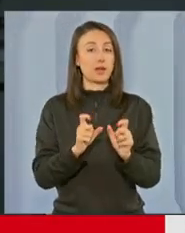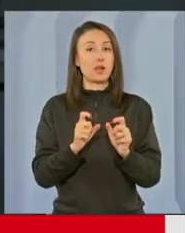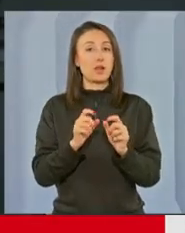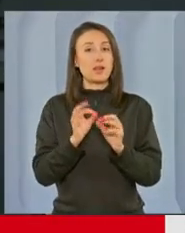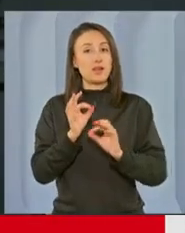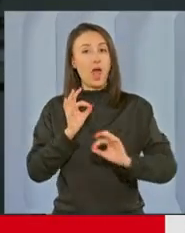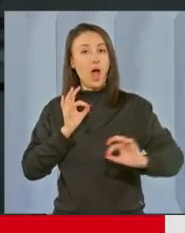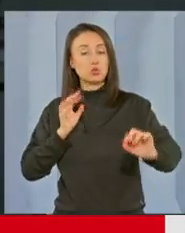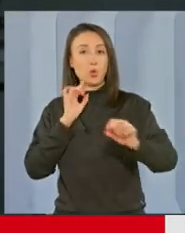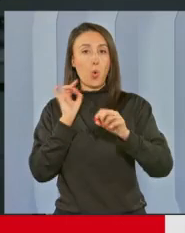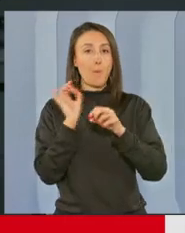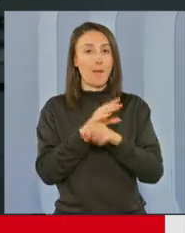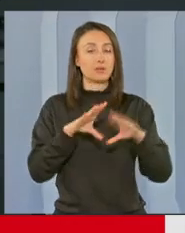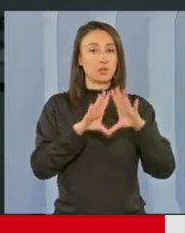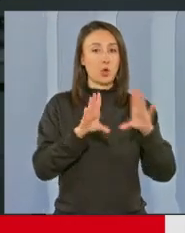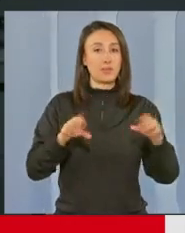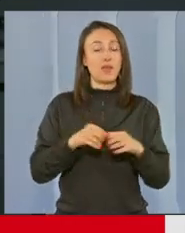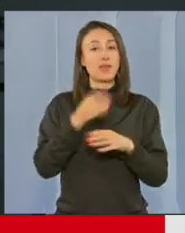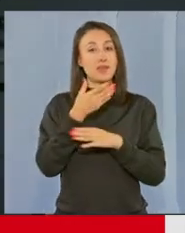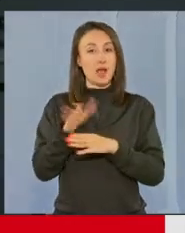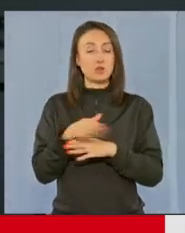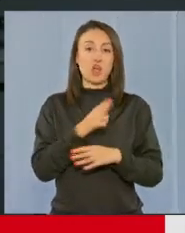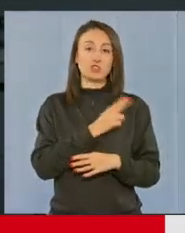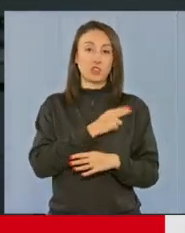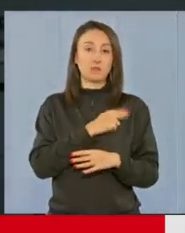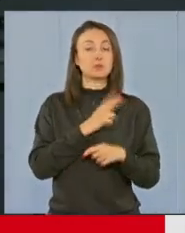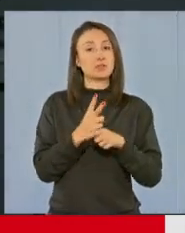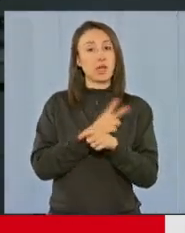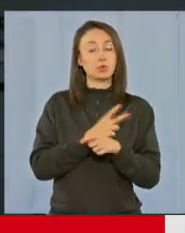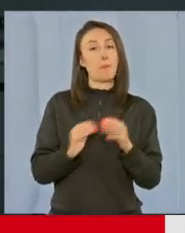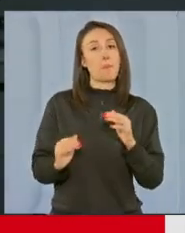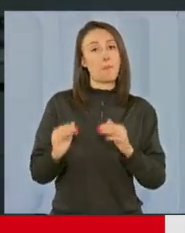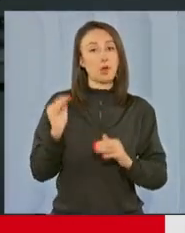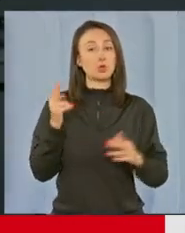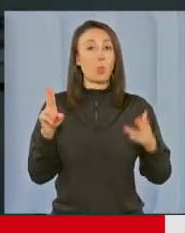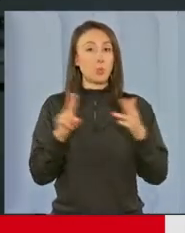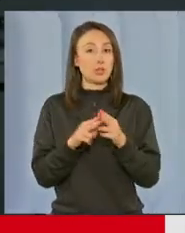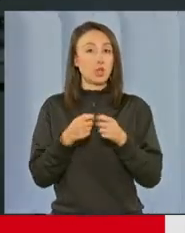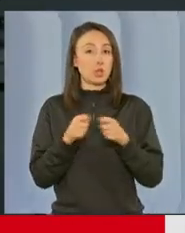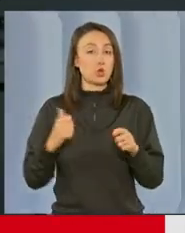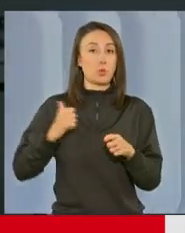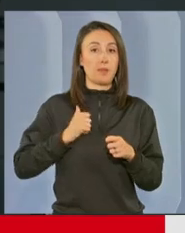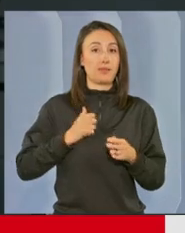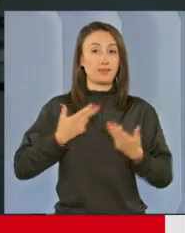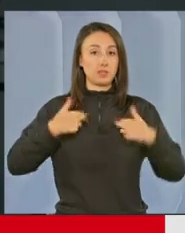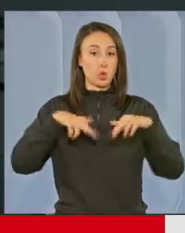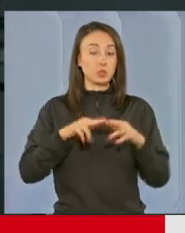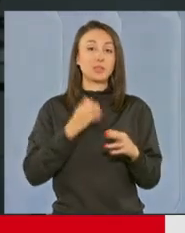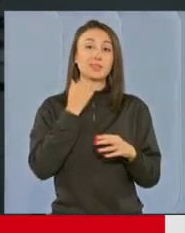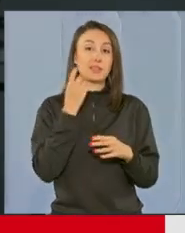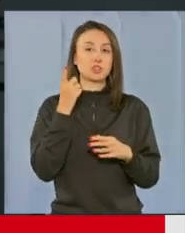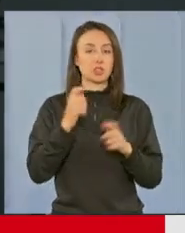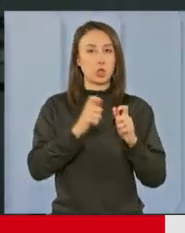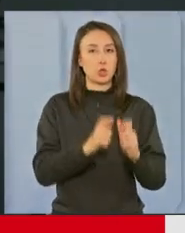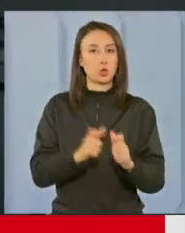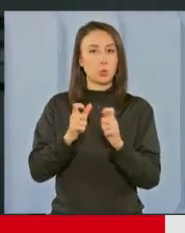comandă din România, național, de la șeful statului major reunit și toți ceilalți comandanții noștri, în clipa în care aceste